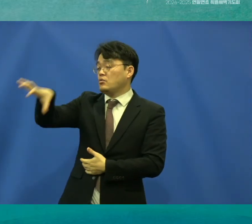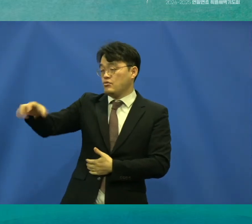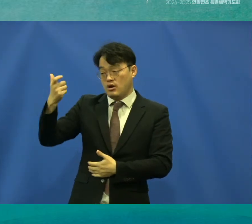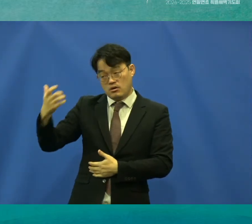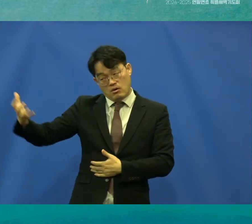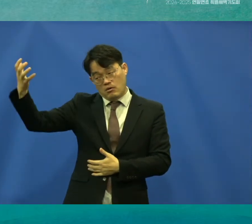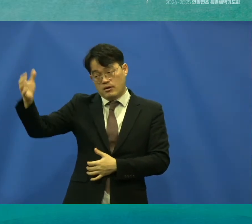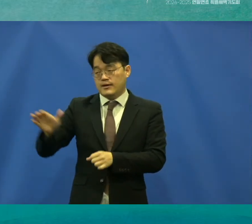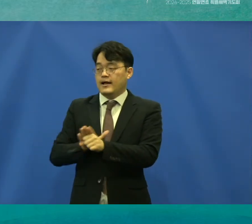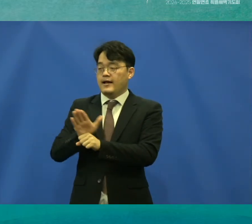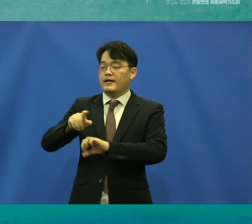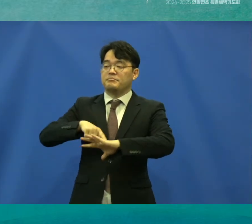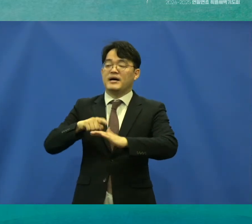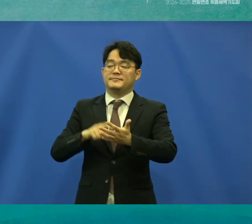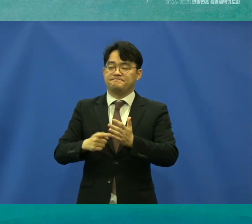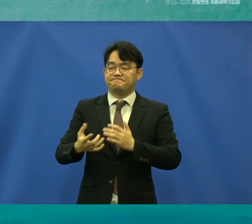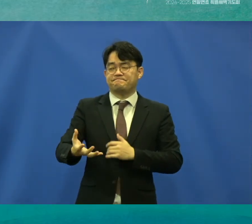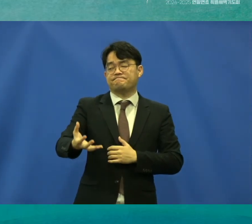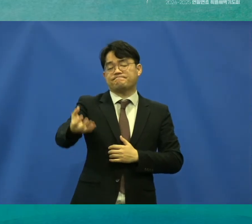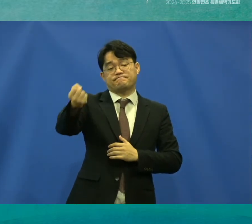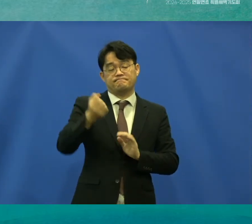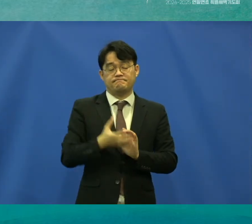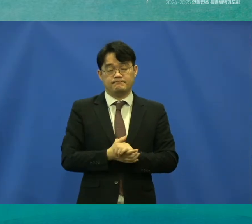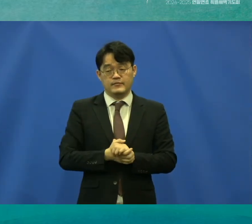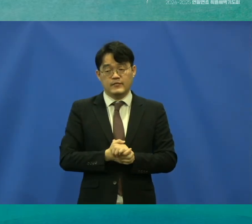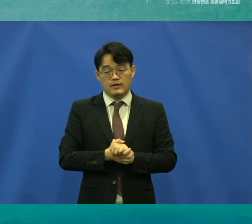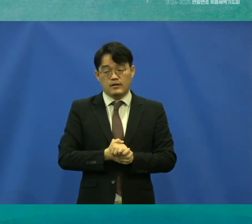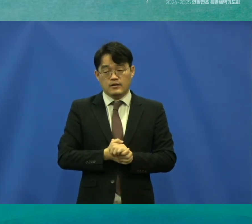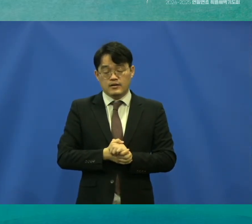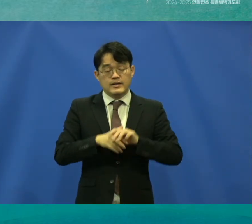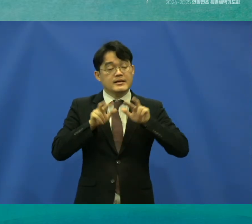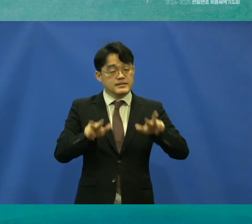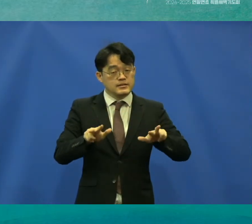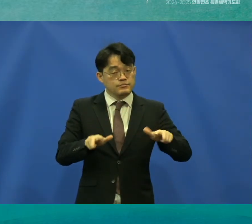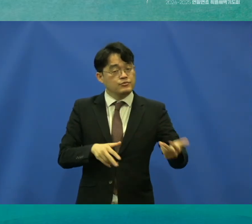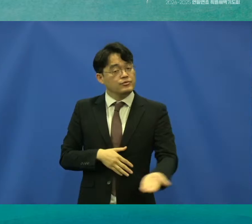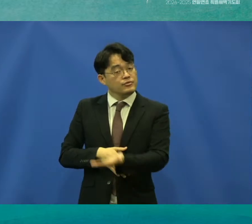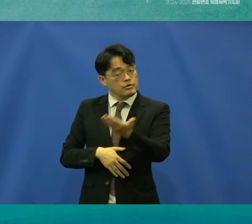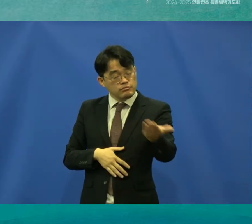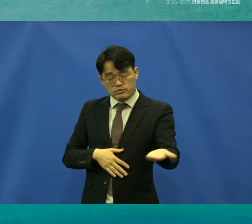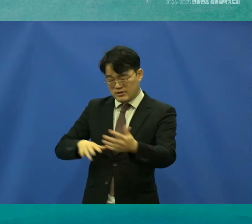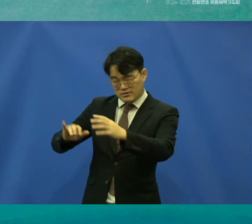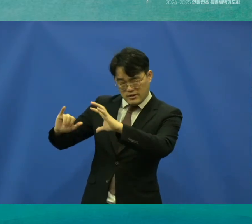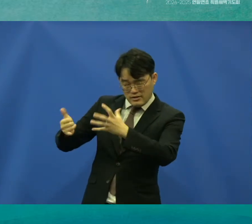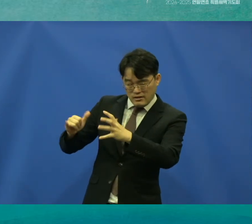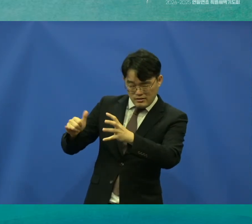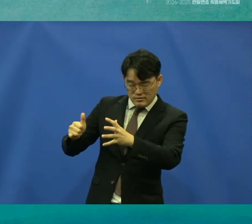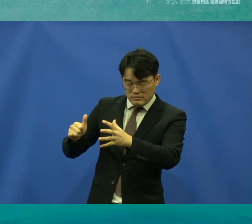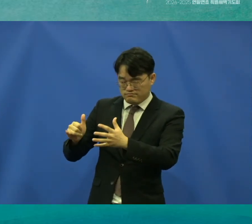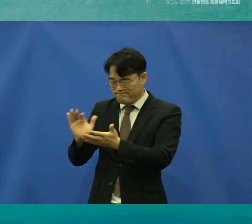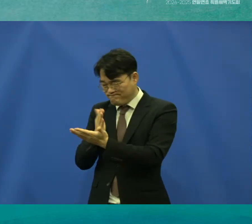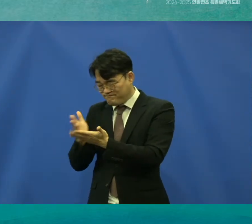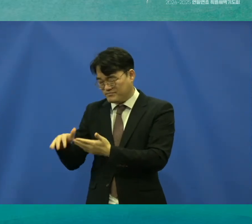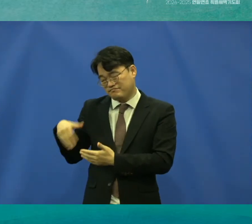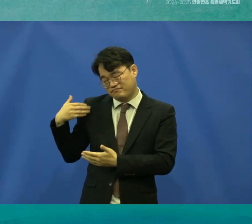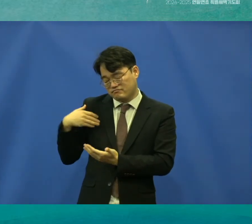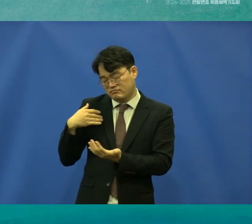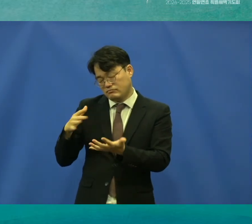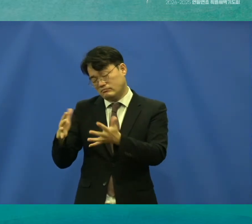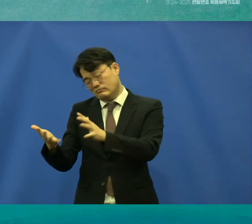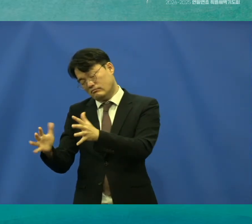사랑하는, 이 땅에는 아직도 좌우를 분별하지 못하는 잃어버린 영혼이 너무 많습니다. 우리의 삶의 스펙트럼을 넓혀야